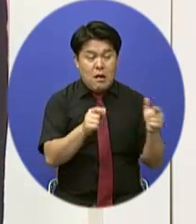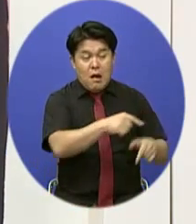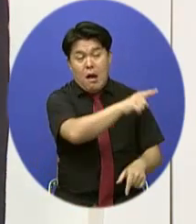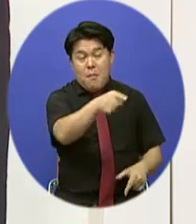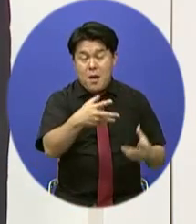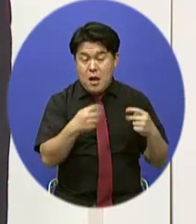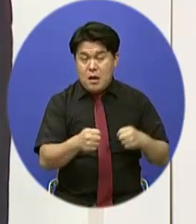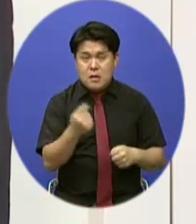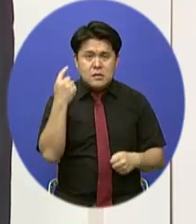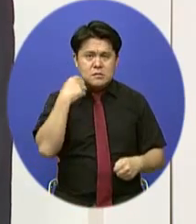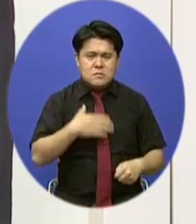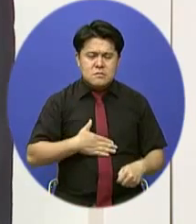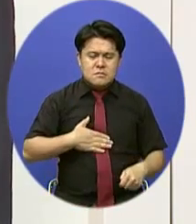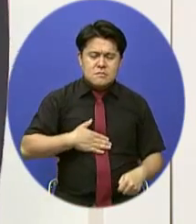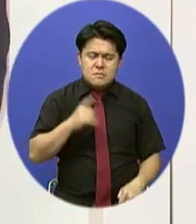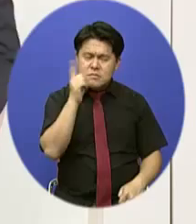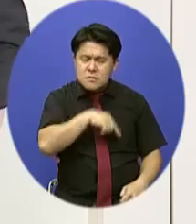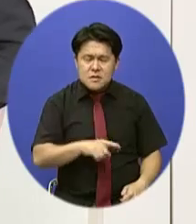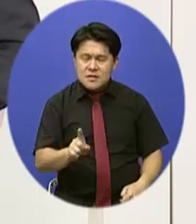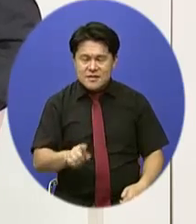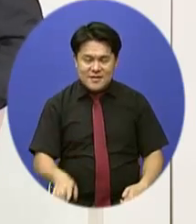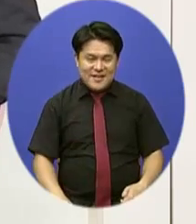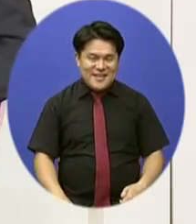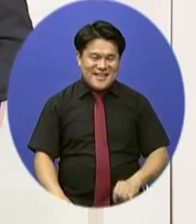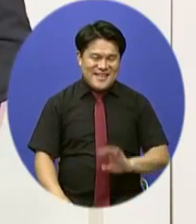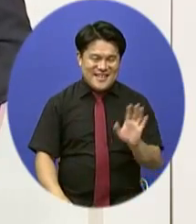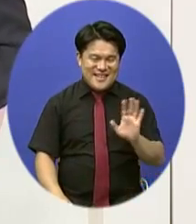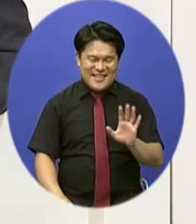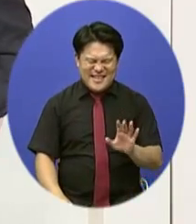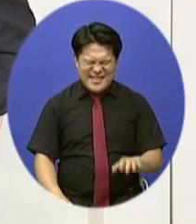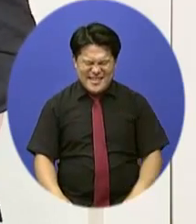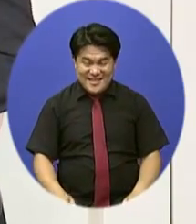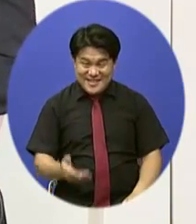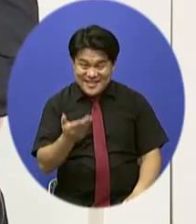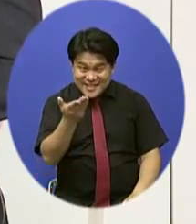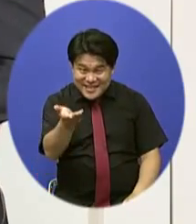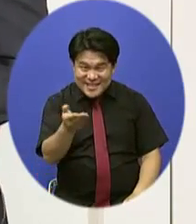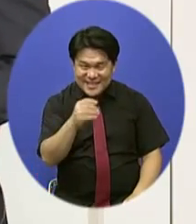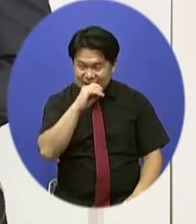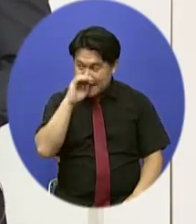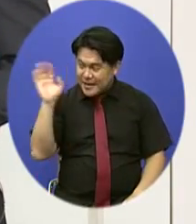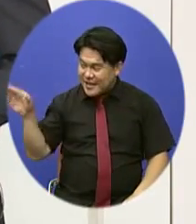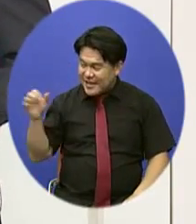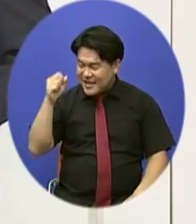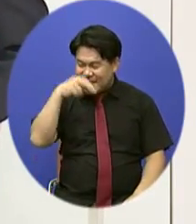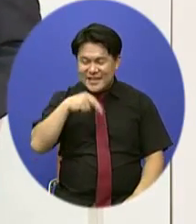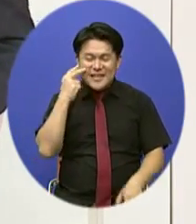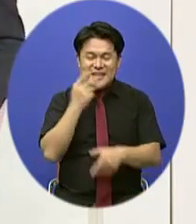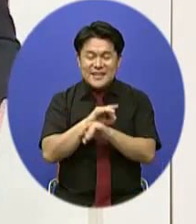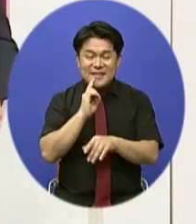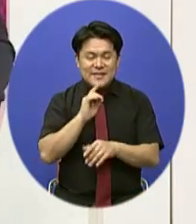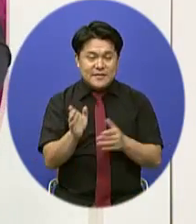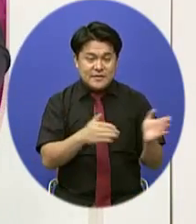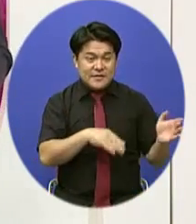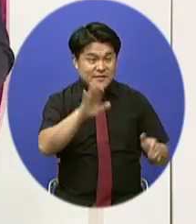어떻게 하겠어요? 우리 양은아 씨가 예. 아이고 참 늘 이렇게 참 웃자는 얘기지. 우리 아니